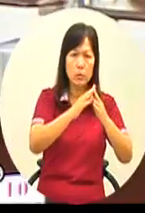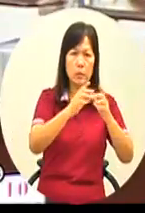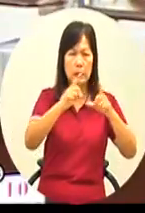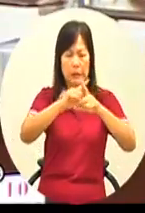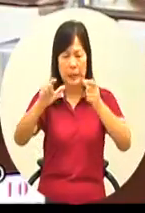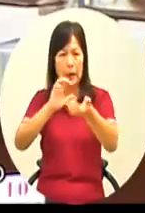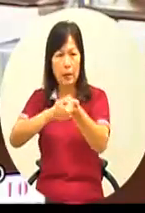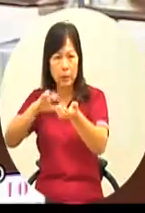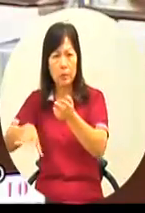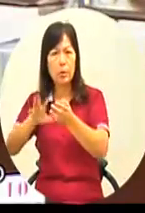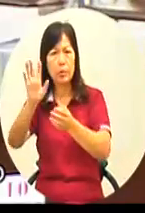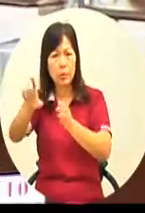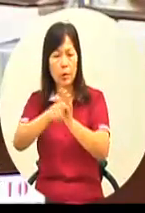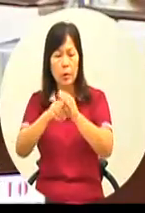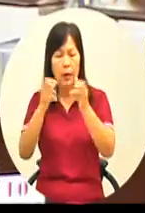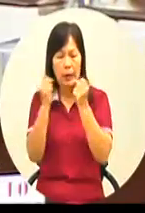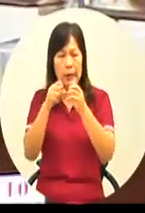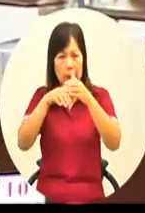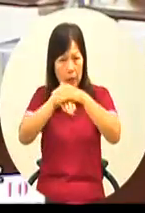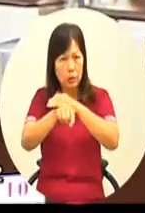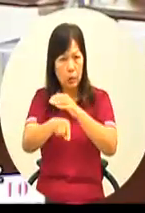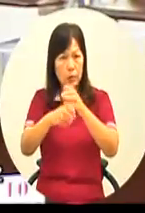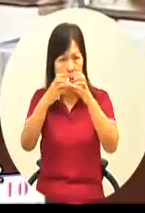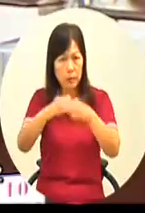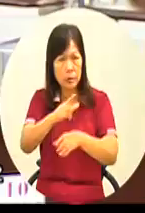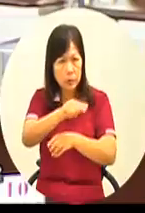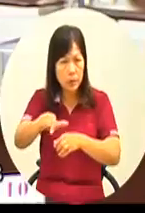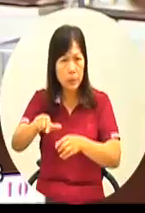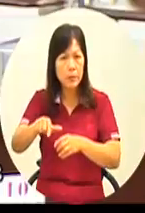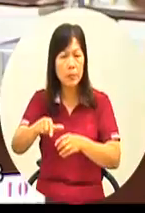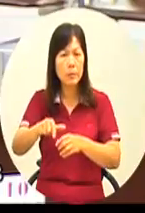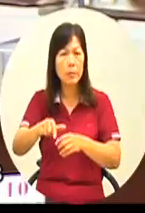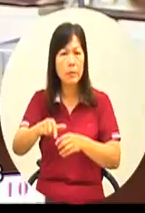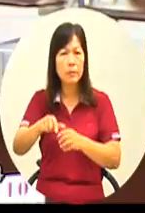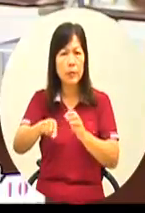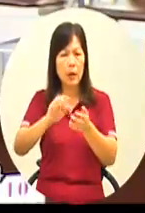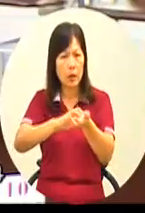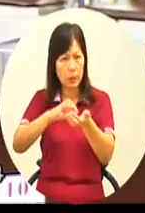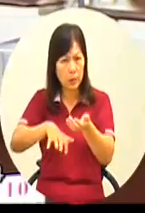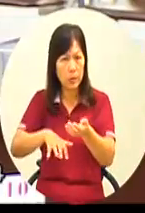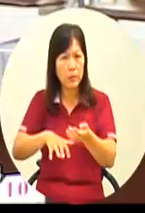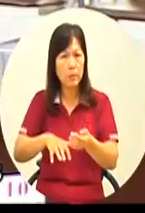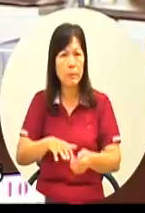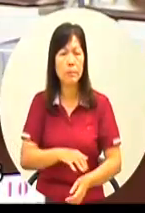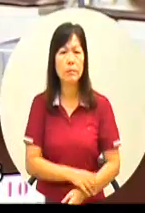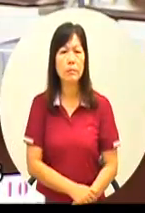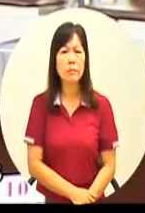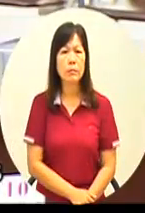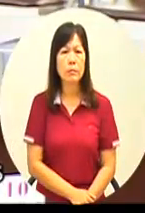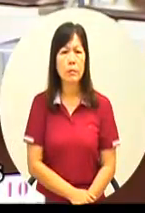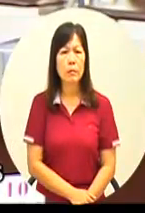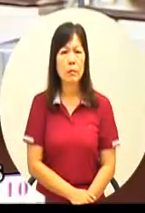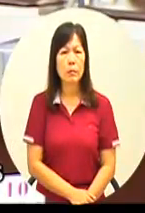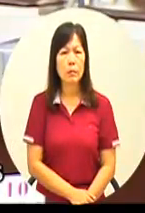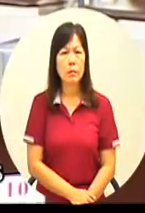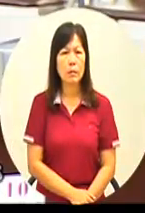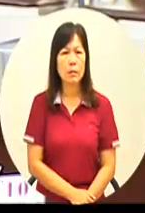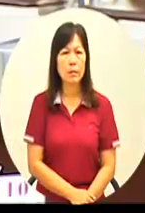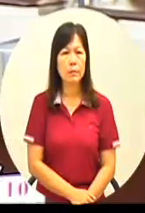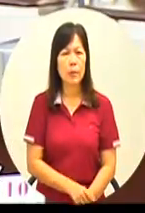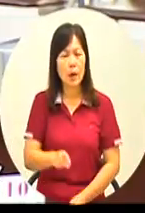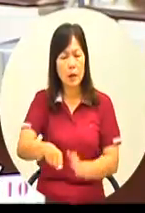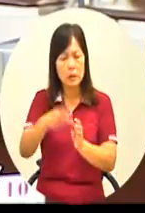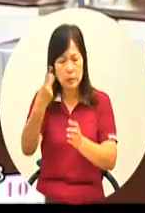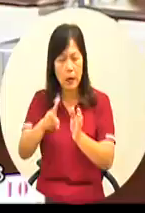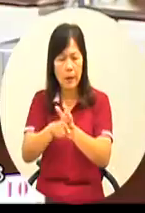的有殡葬设施的这一些、啊、的医院的对不对、啊、他们、啊、不能再